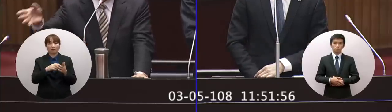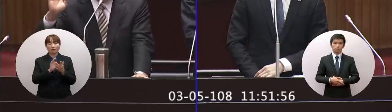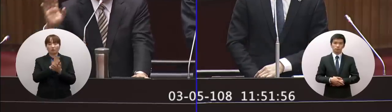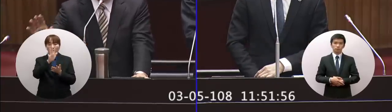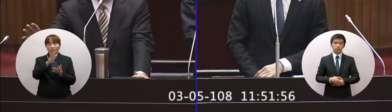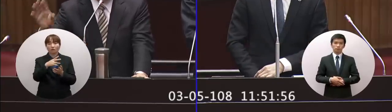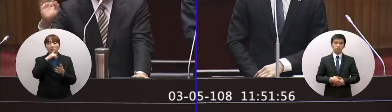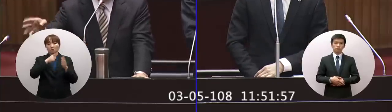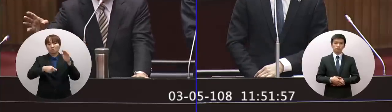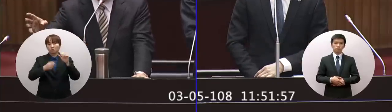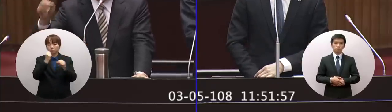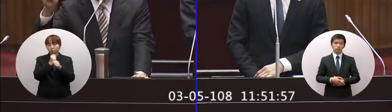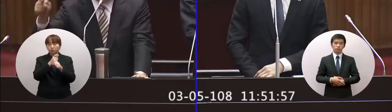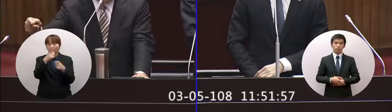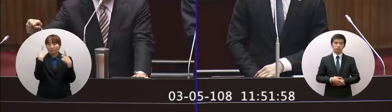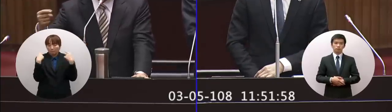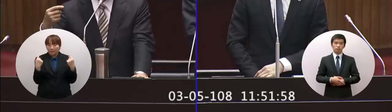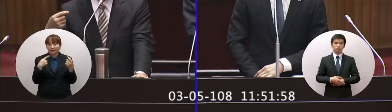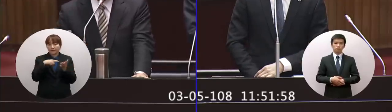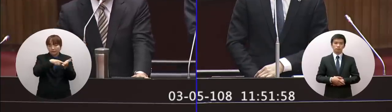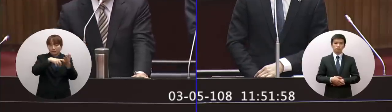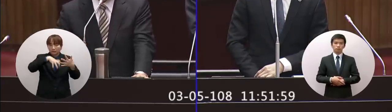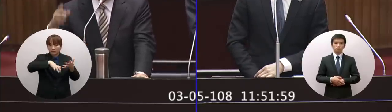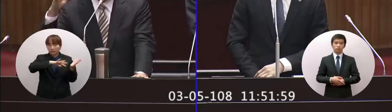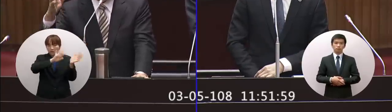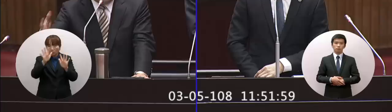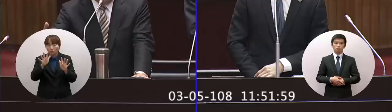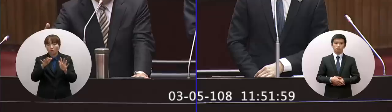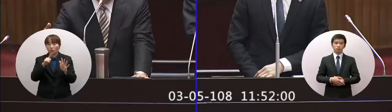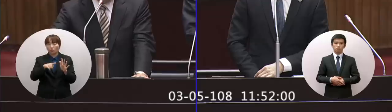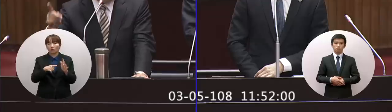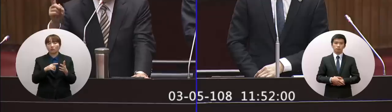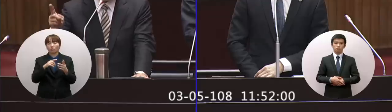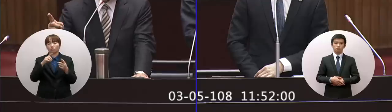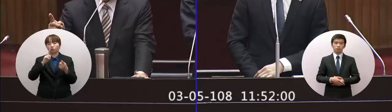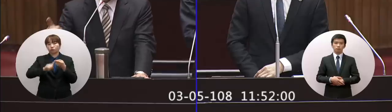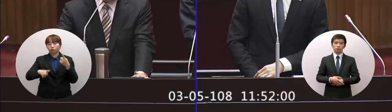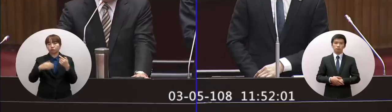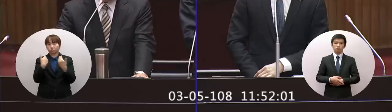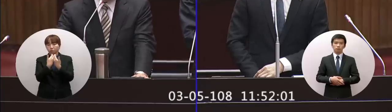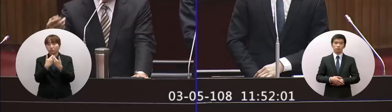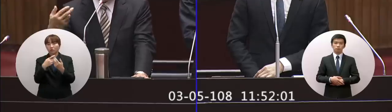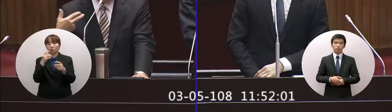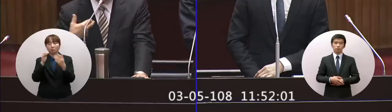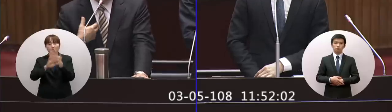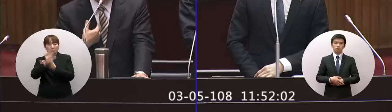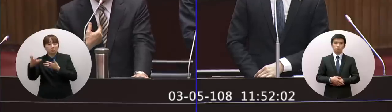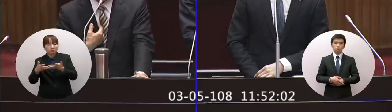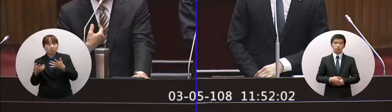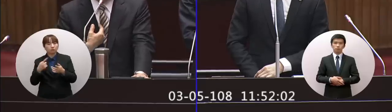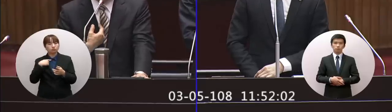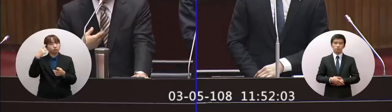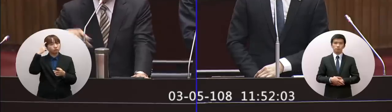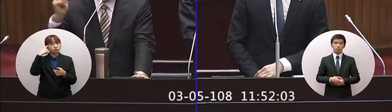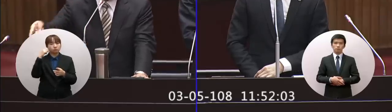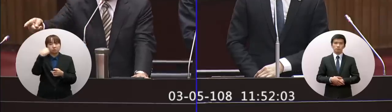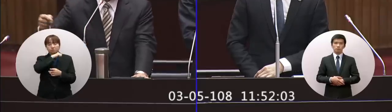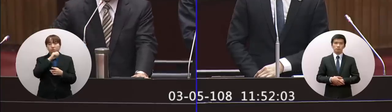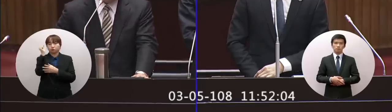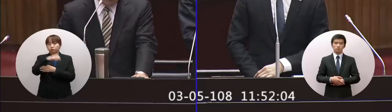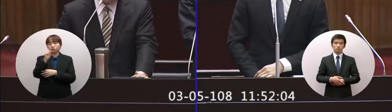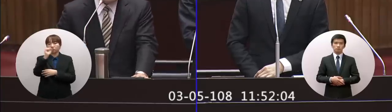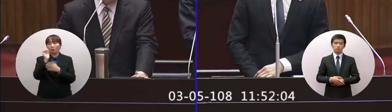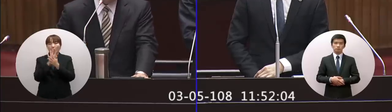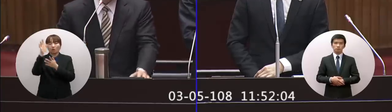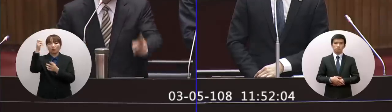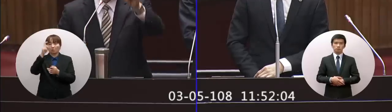创违反你。本来申请的内容，啊去做不法，也是咱不许可的代志，连